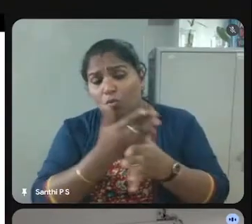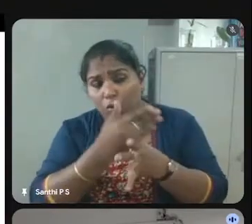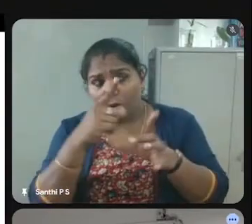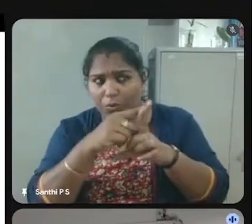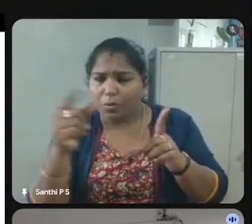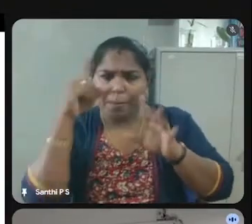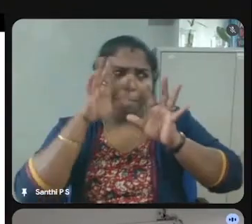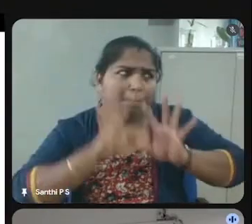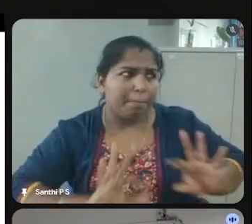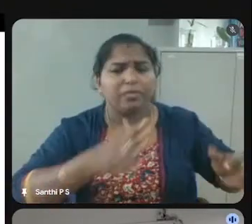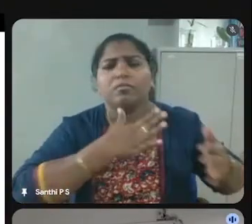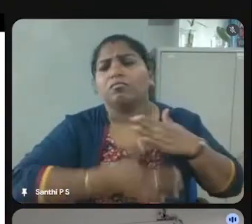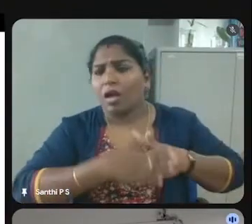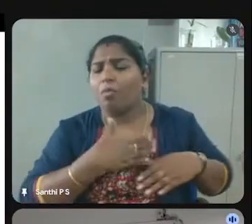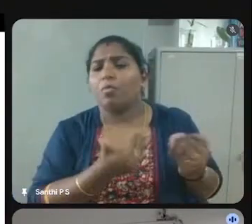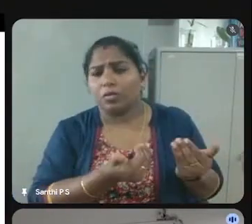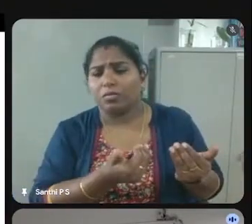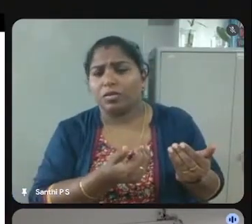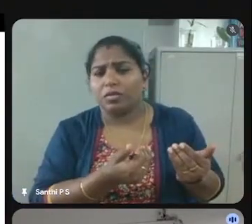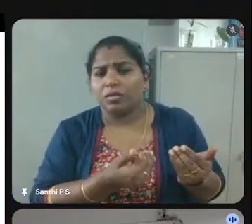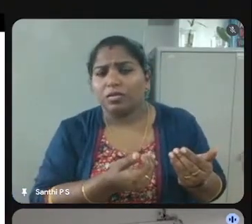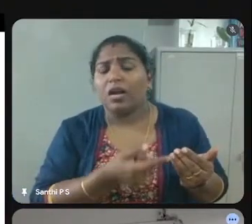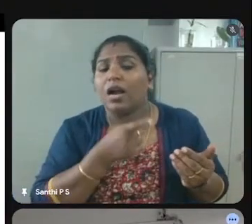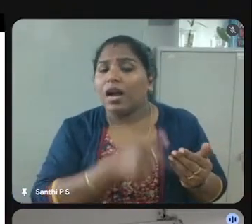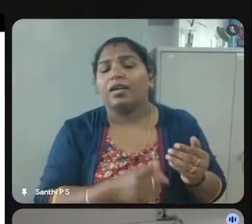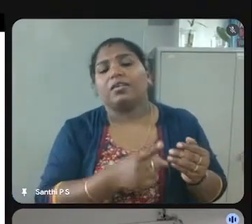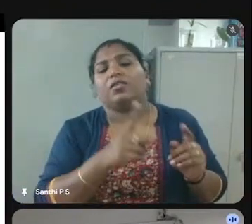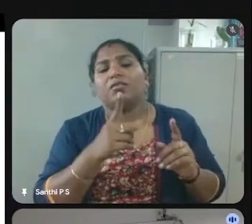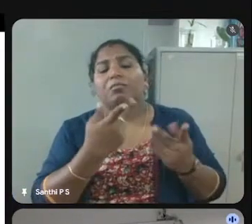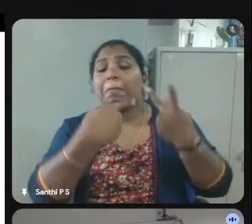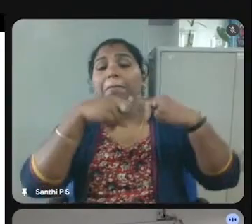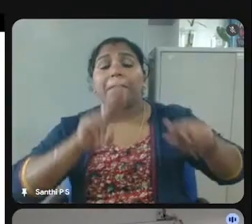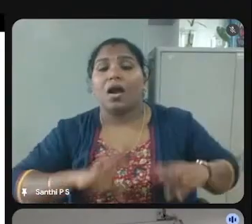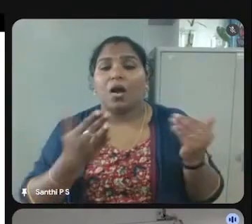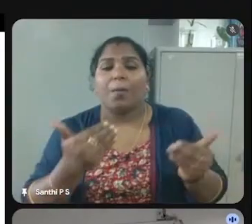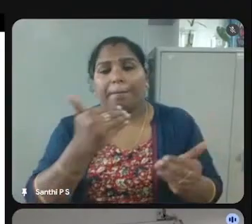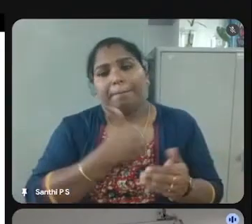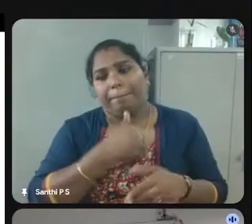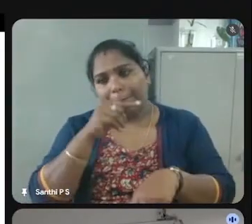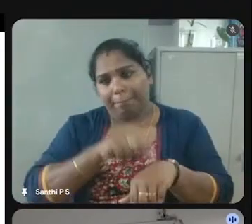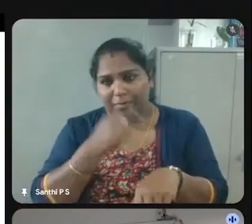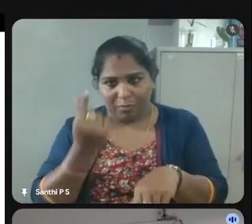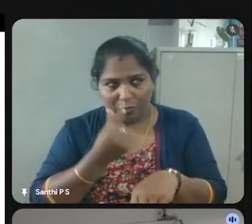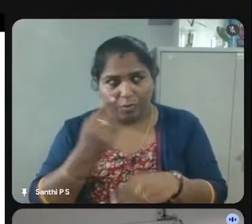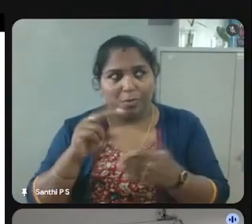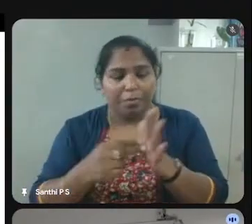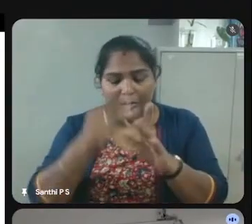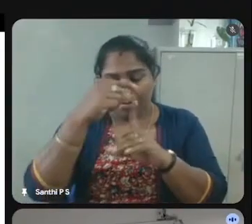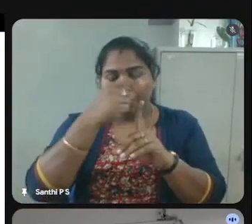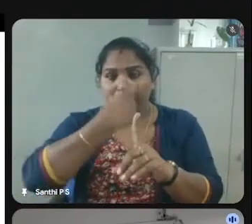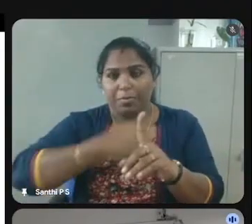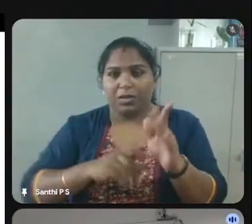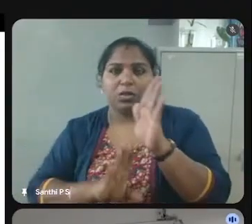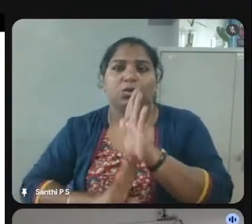സാധിക്കും എന്നൊക്കെ ഉള്ള ഒരു ചിന്ത നമ്മളിൽ കൊണ്ടുവരാൻ തന്നെ ഈ മീ ടൈമിന് സാധിക്കും. അതായത് നമുക്കൊരു പേഴ്സണൽ ഗ്രോത്ത് ഉണ്ടാക്കാൻ ഈ മീ ടൈമിന്